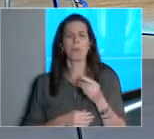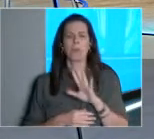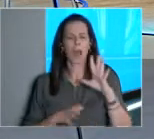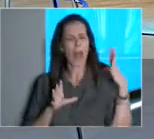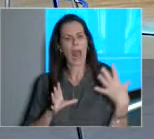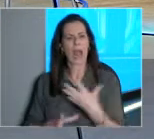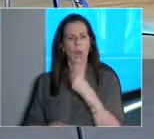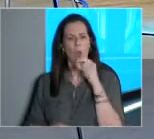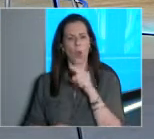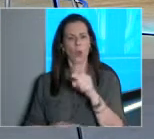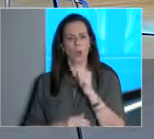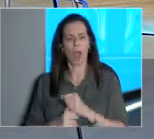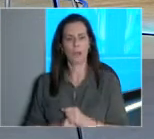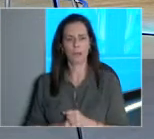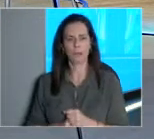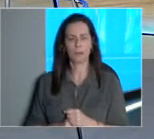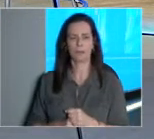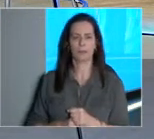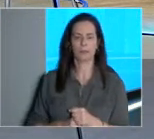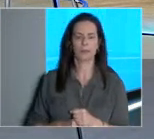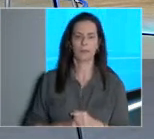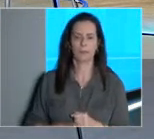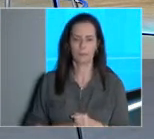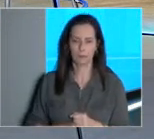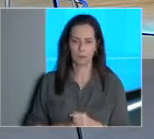לב, חטף אותה למפלגת העבודה.